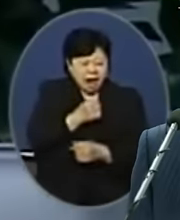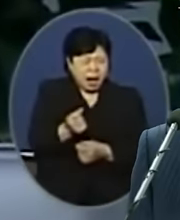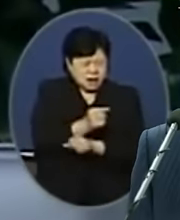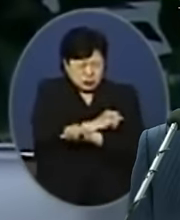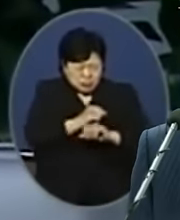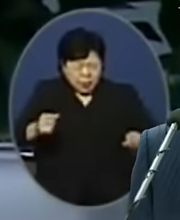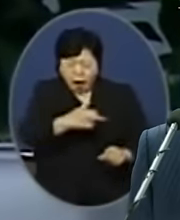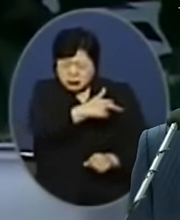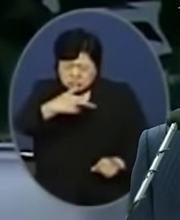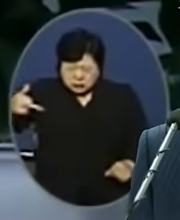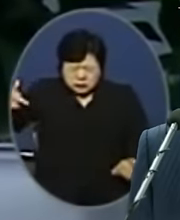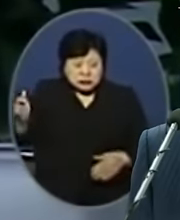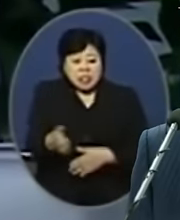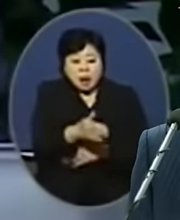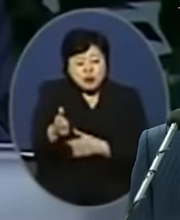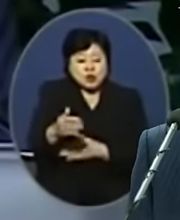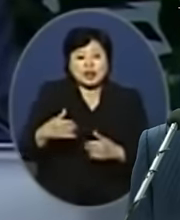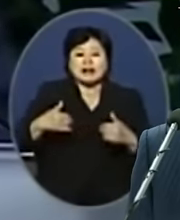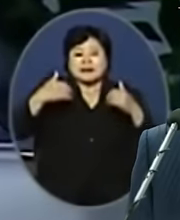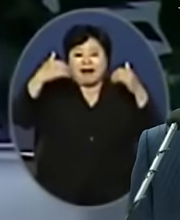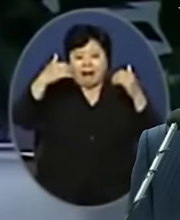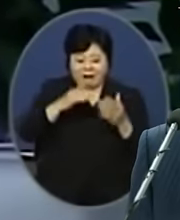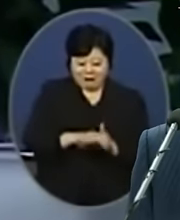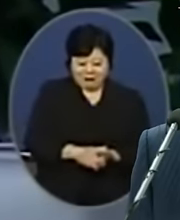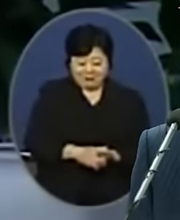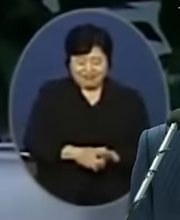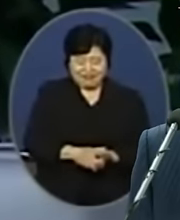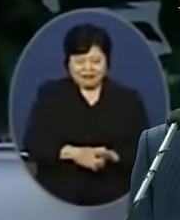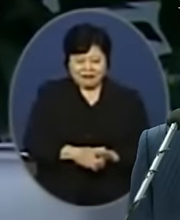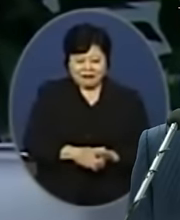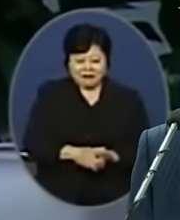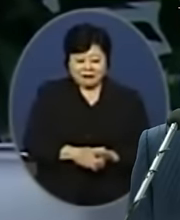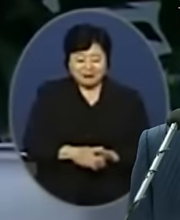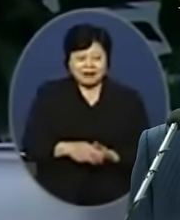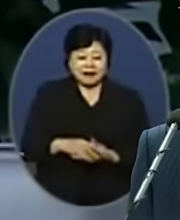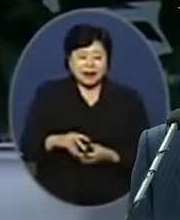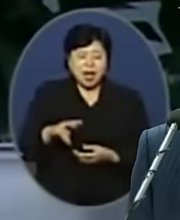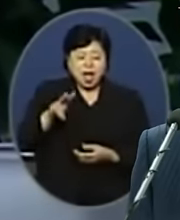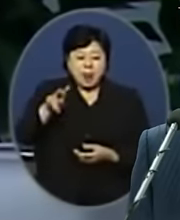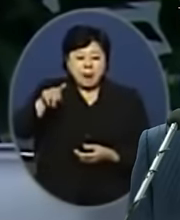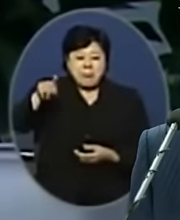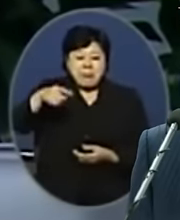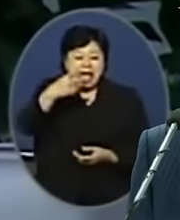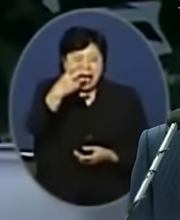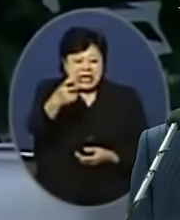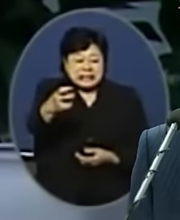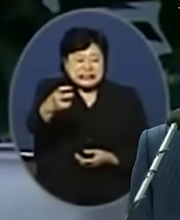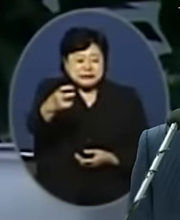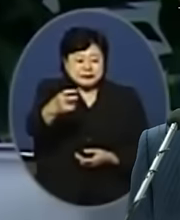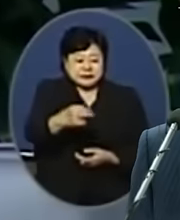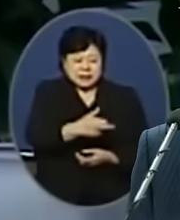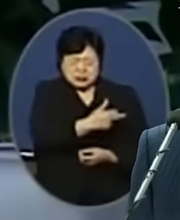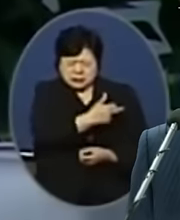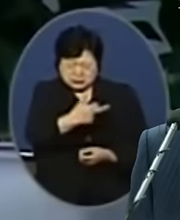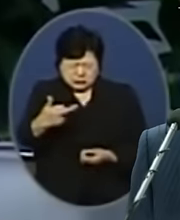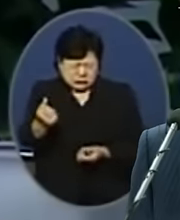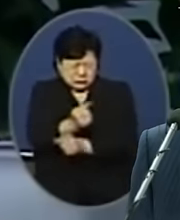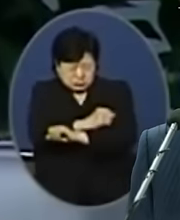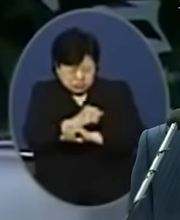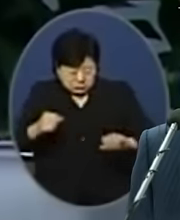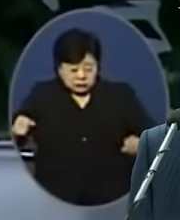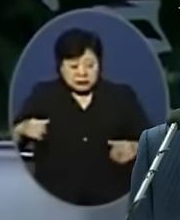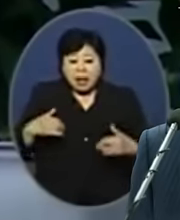것입니다. 5cm에서 8cm 자라는 물고기가 15cm, 25cm까지 자라고 강물에